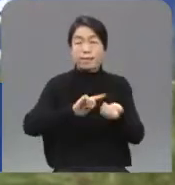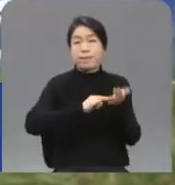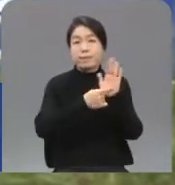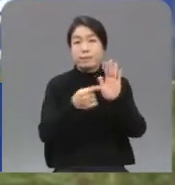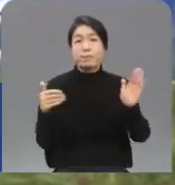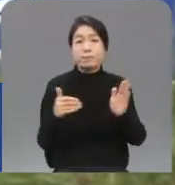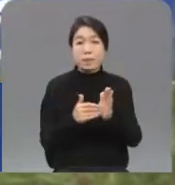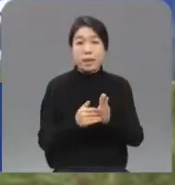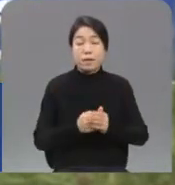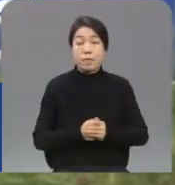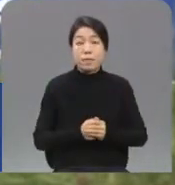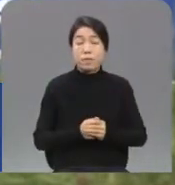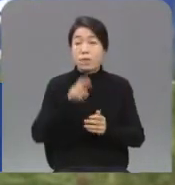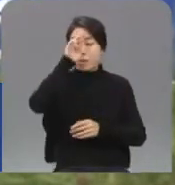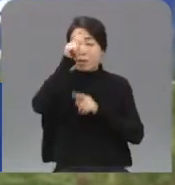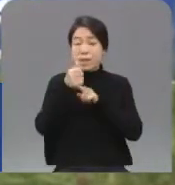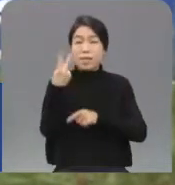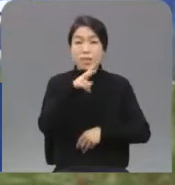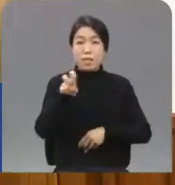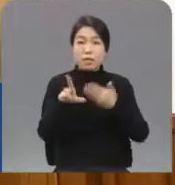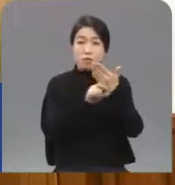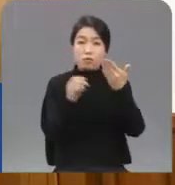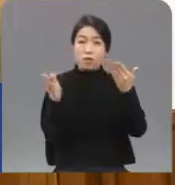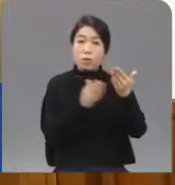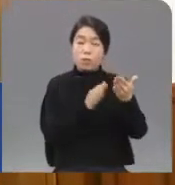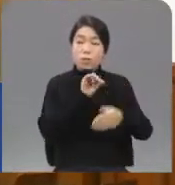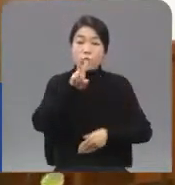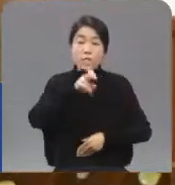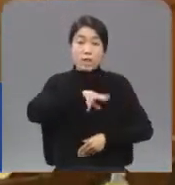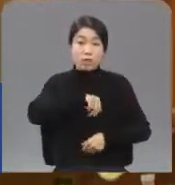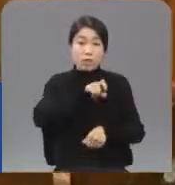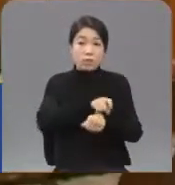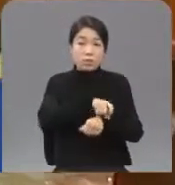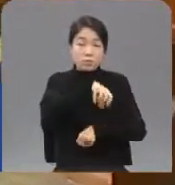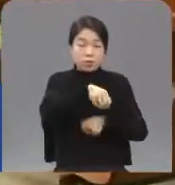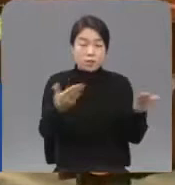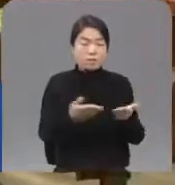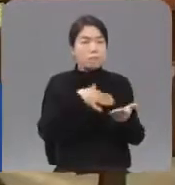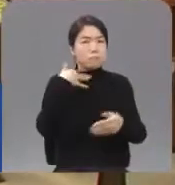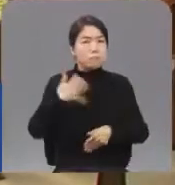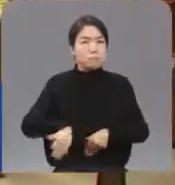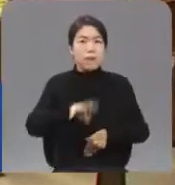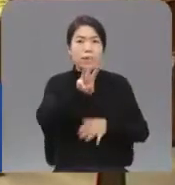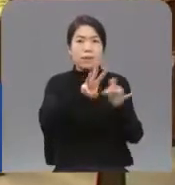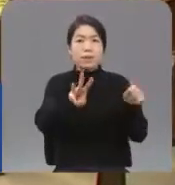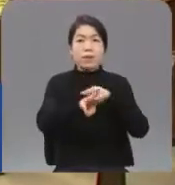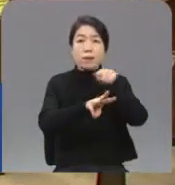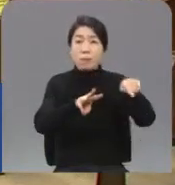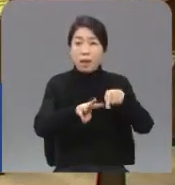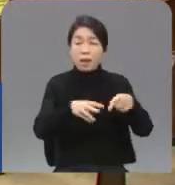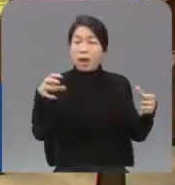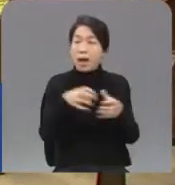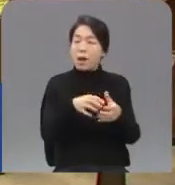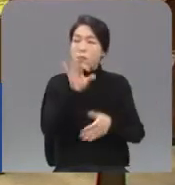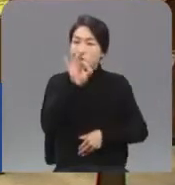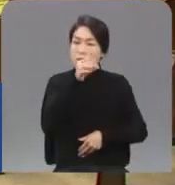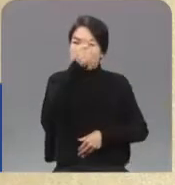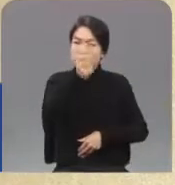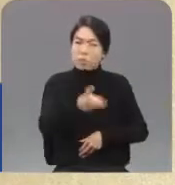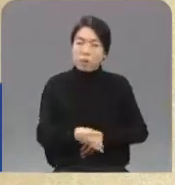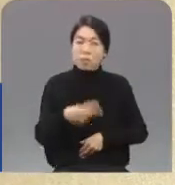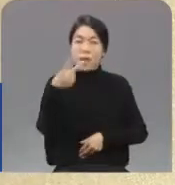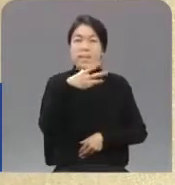밝혔습니다 박씨는 2020년 9월부터 양의원 사무소의 근무한 적이 없는 3명에게 모두 열차례에